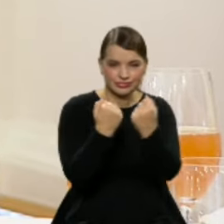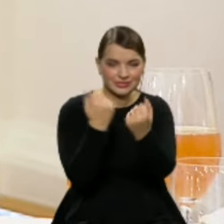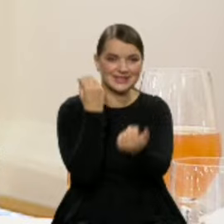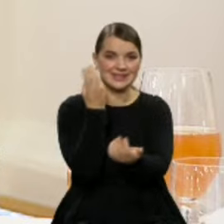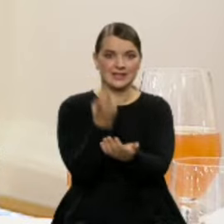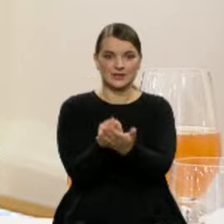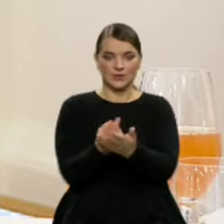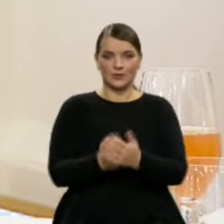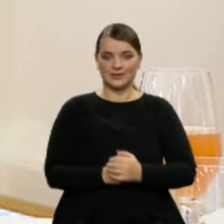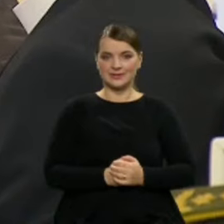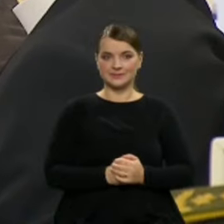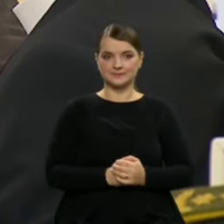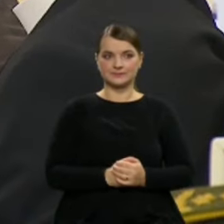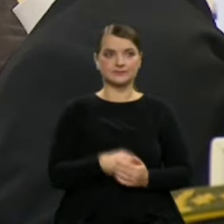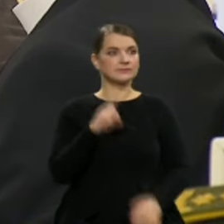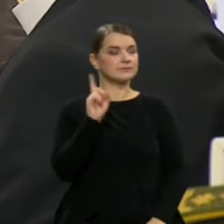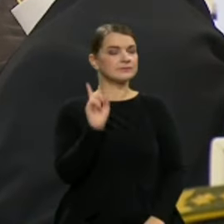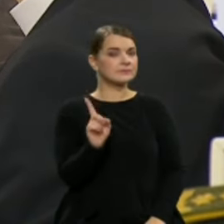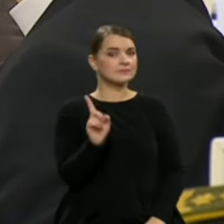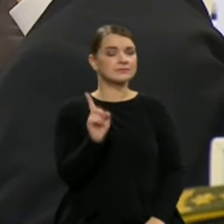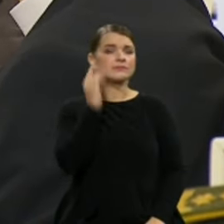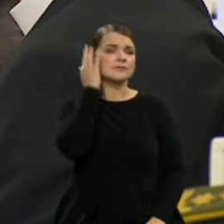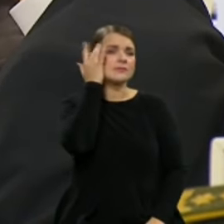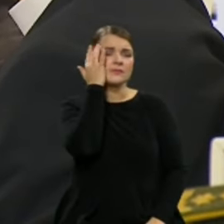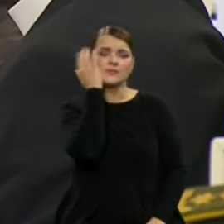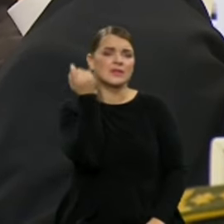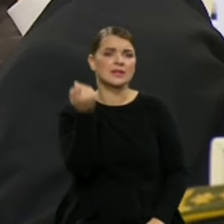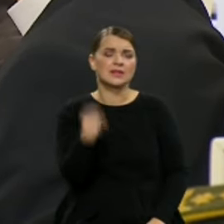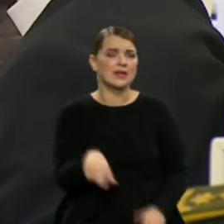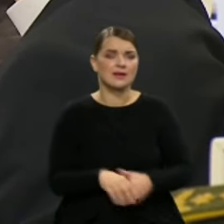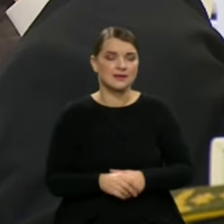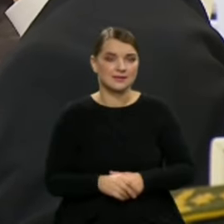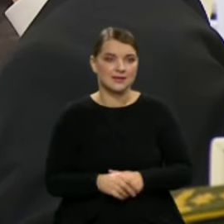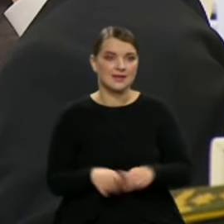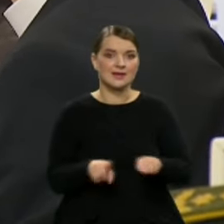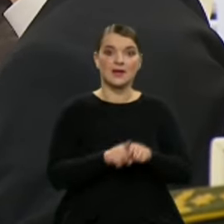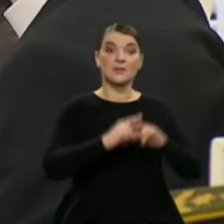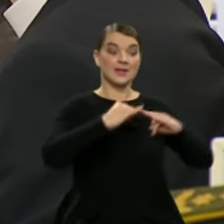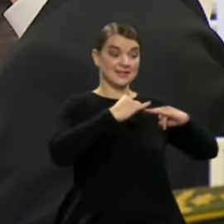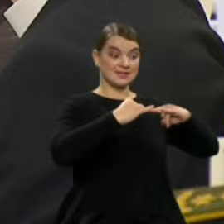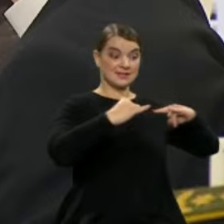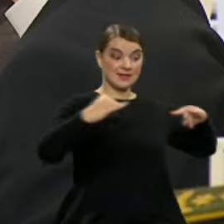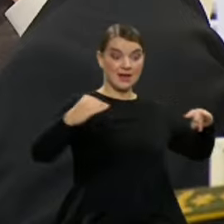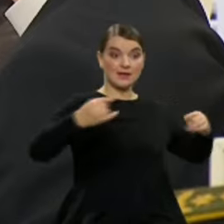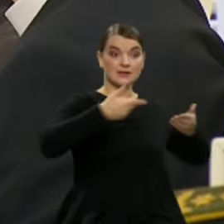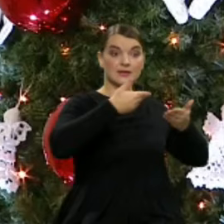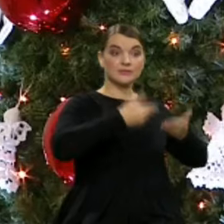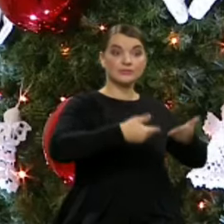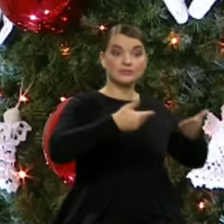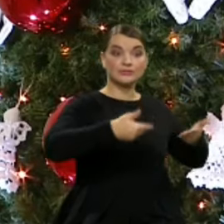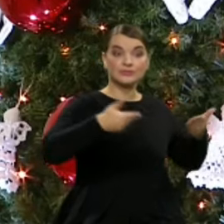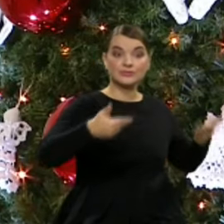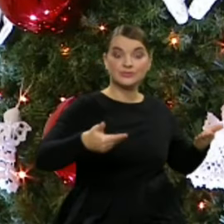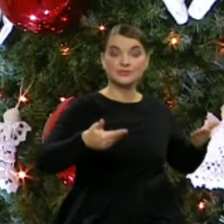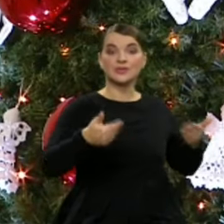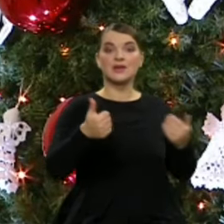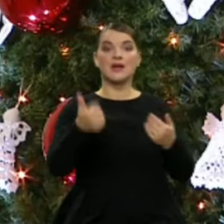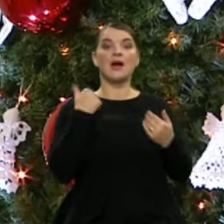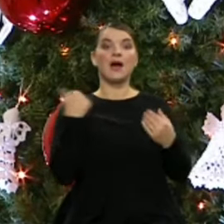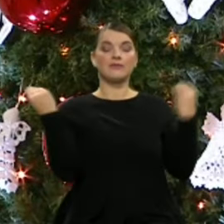visai netkreipiau dėmesio į tai, kad tai, kad ant stalo kažkas tai būtų padėta, arba tu būtum